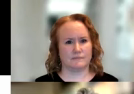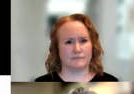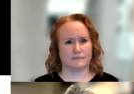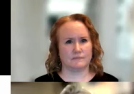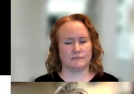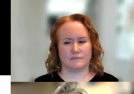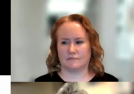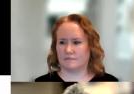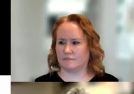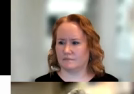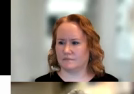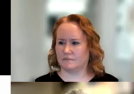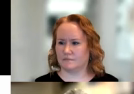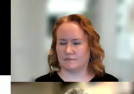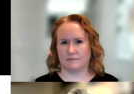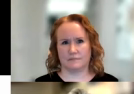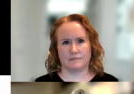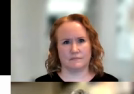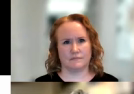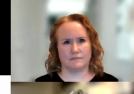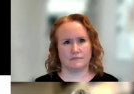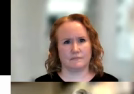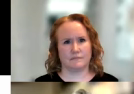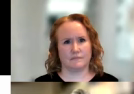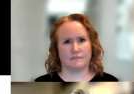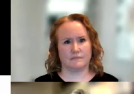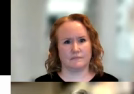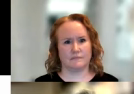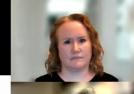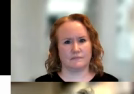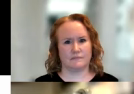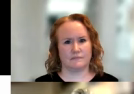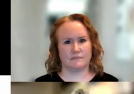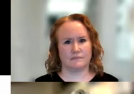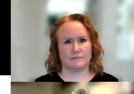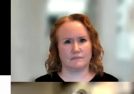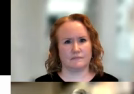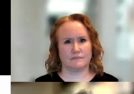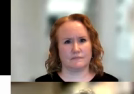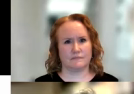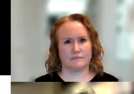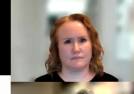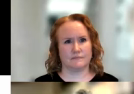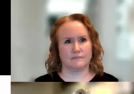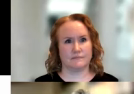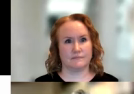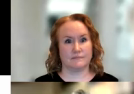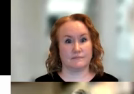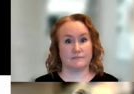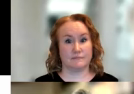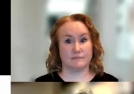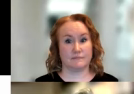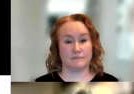Men så jo saken den at denne handlingsplanen ble lagt fram, utviklet og lagt fram av en tidligere regjering som